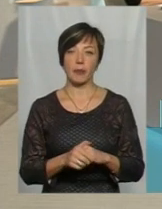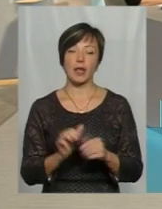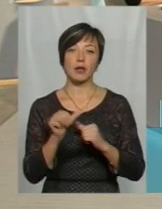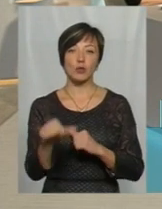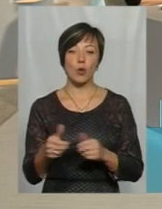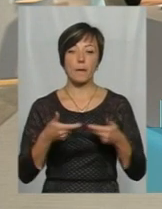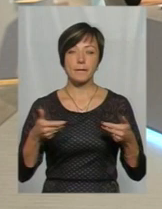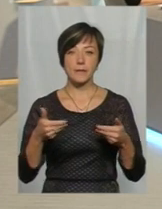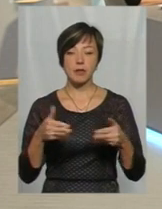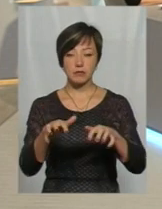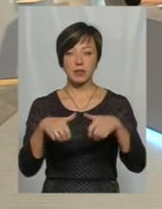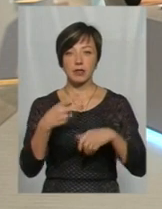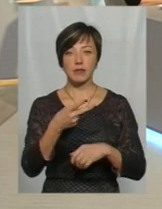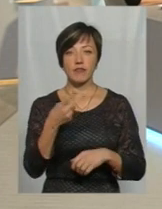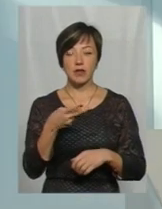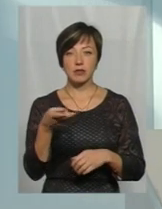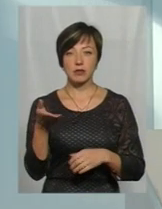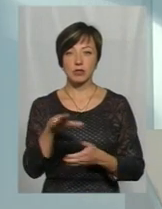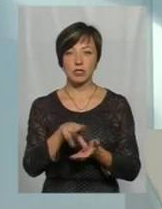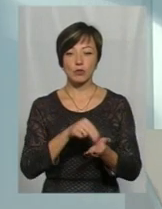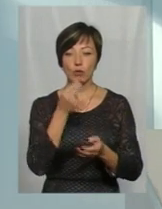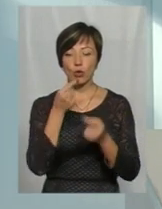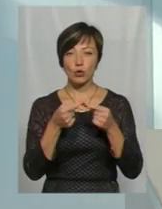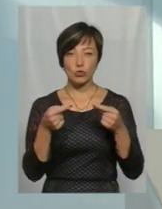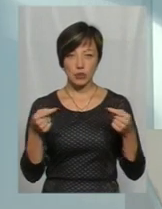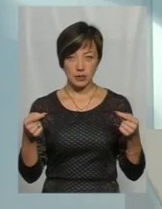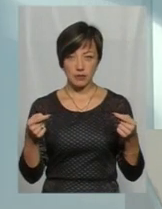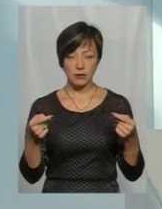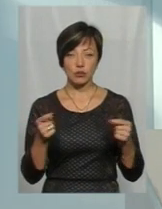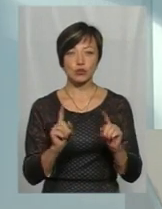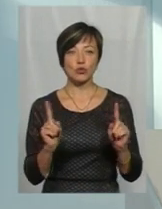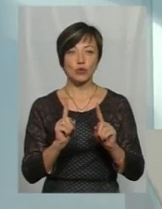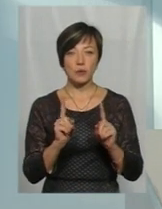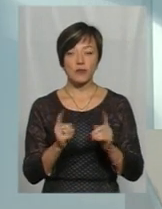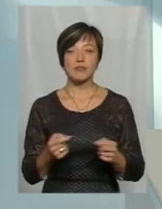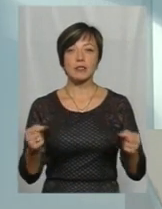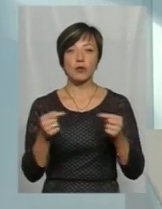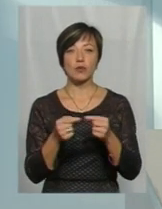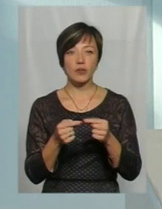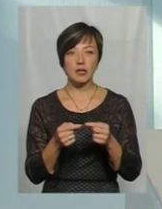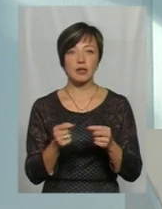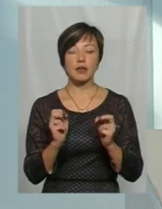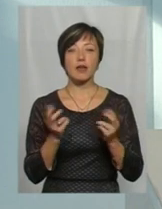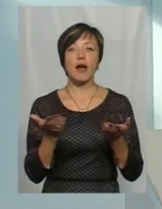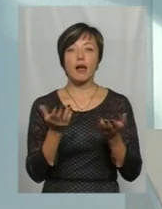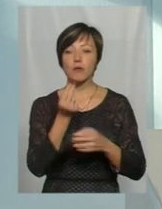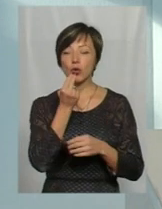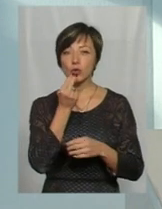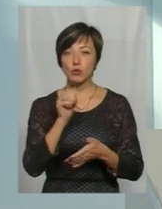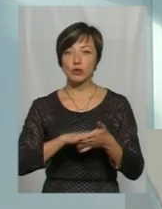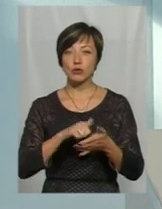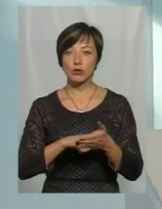того, ми відібрали 20 зразків продуктів для того, щоб встановити, який продукт